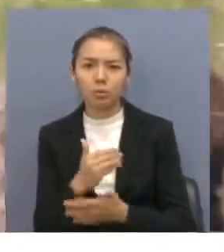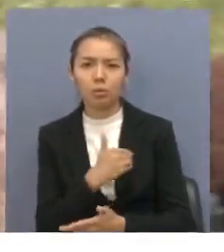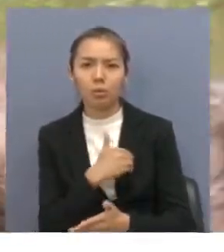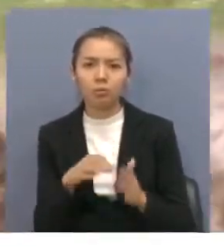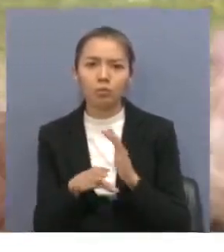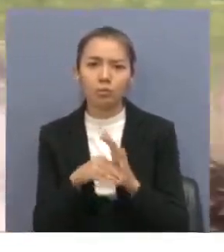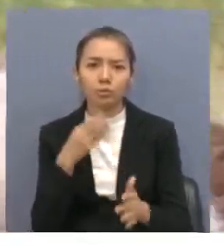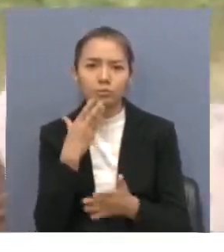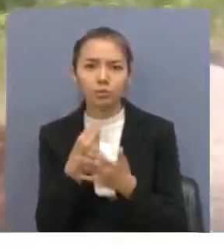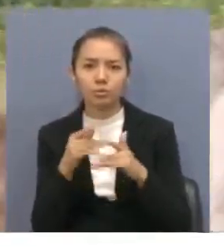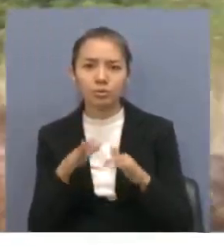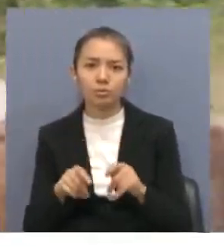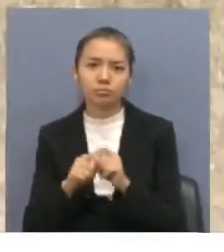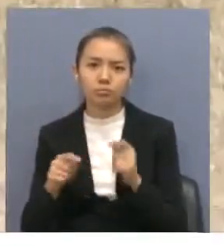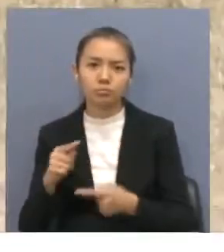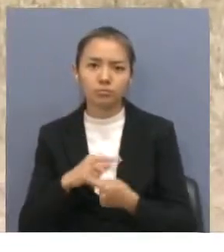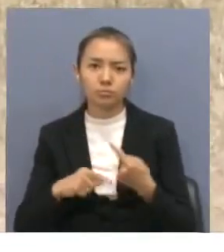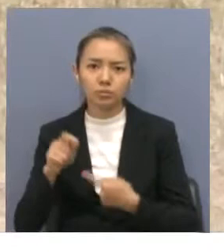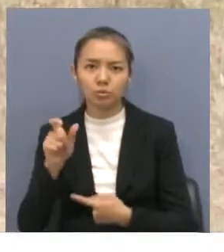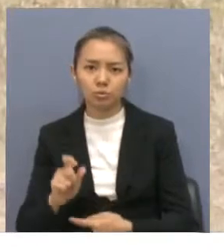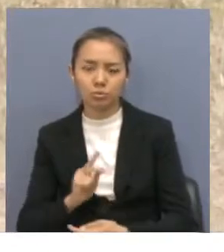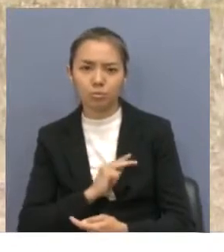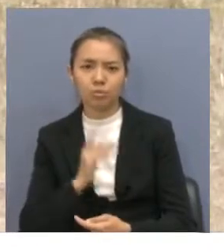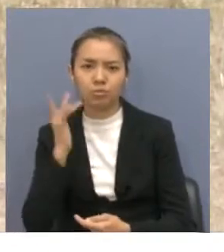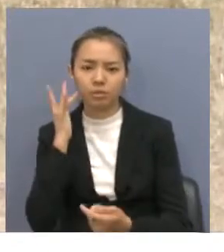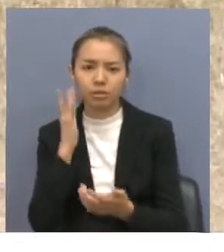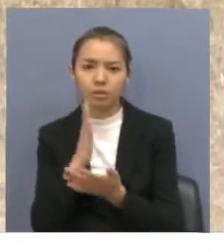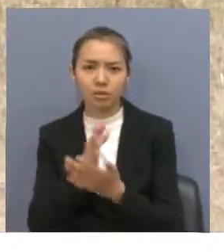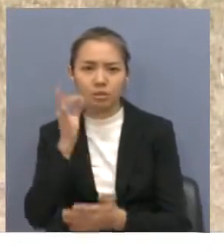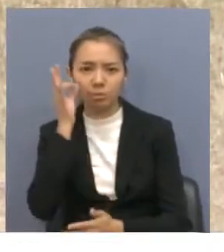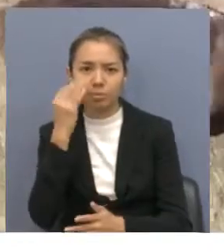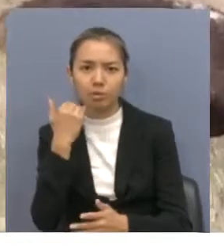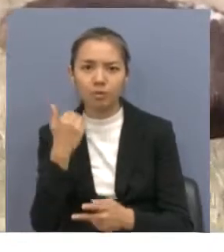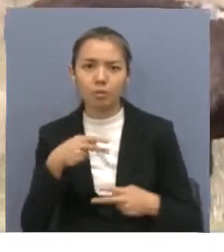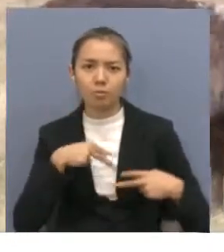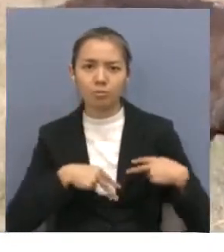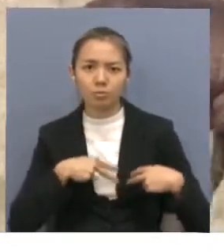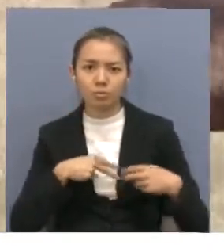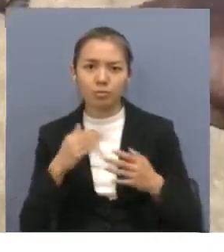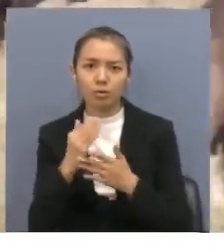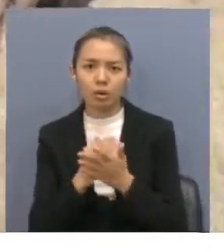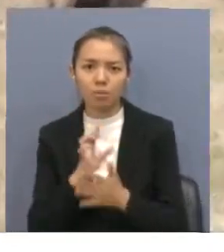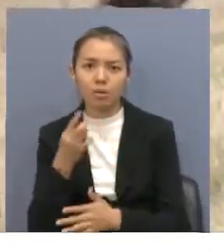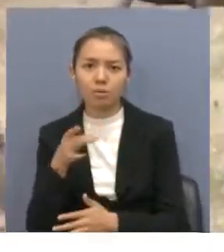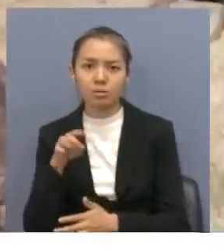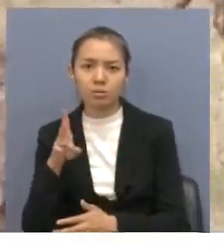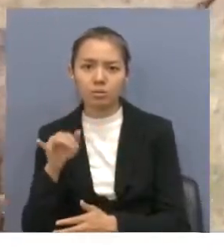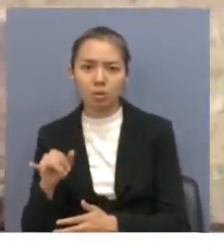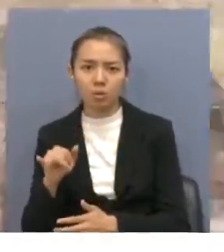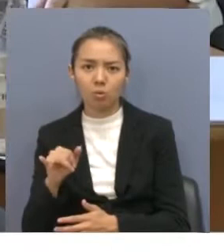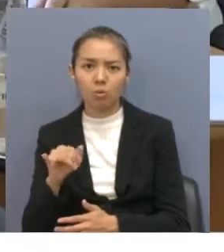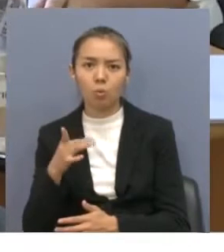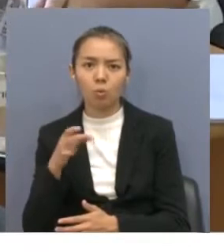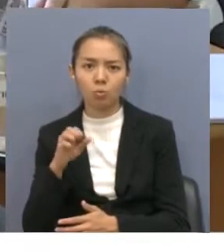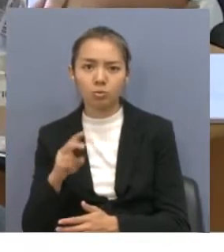қалайтындар мен өз ісін енді бастаған кәсіпкер үшін жұмыс табылады. Еске сала кетейік, еңбек және бастау бизнес бағдарламаларының негізіндегі